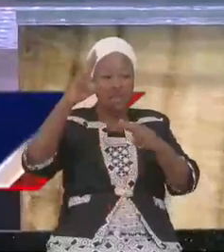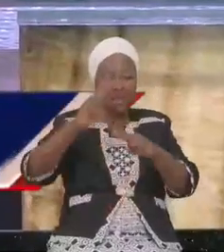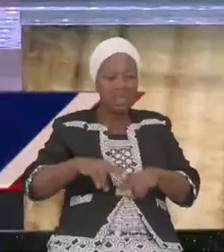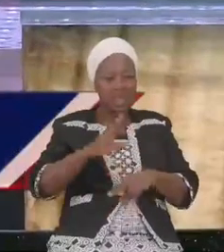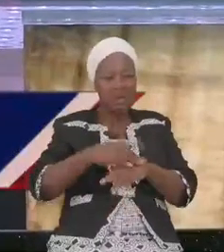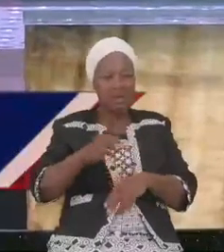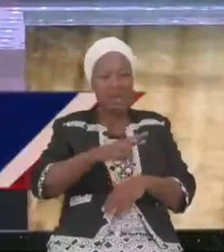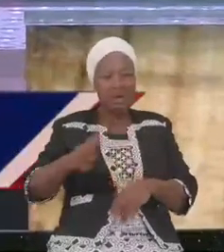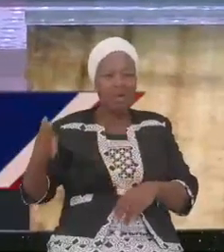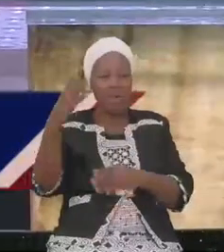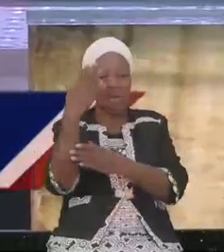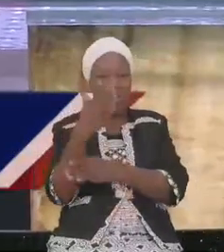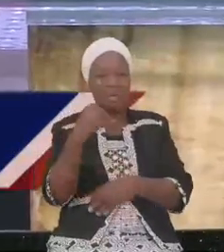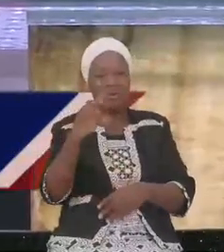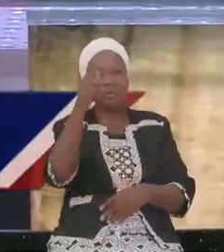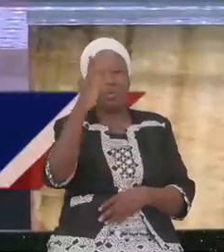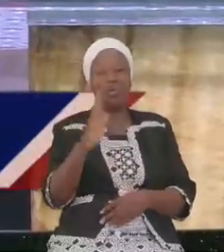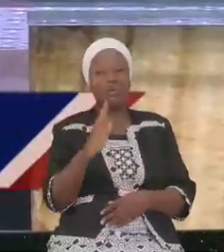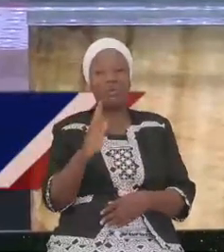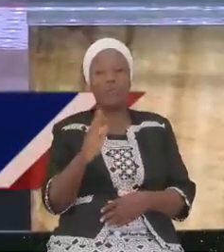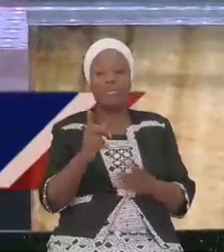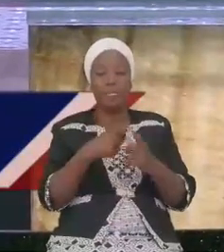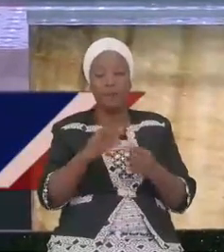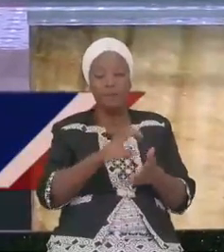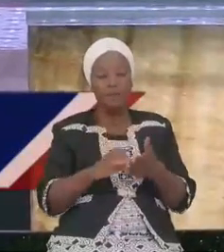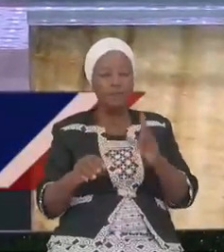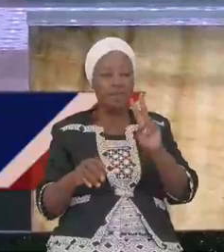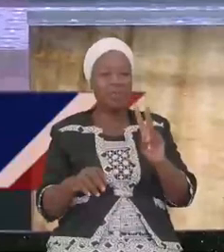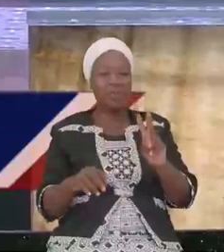droite de Dieu. Le verset 2.